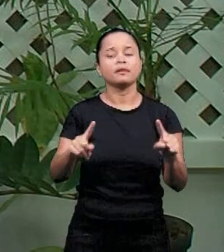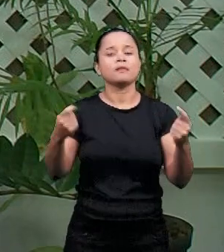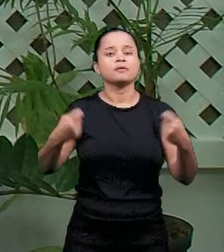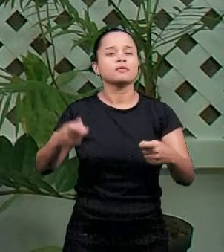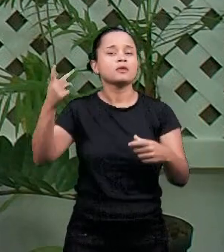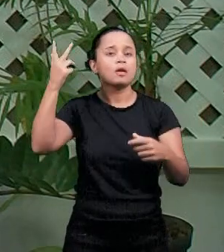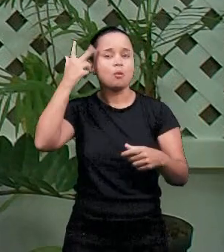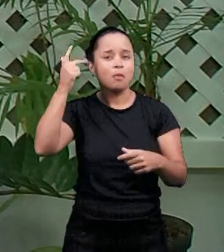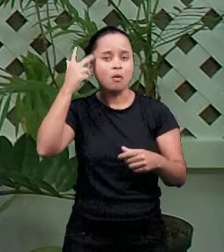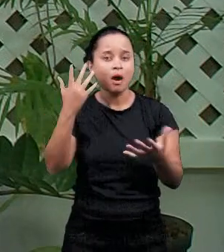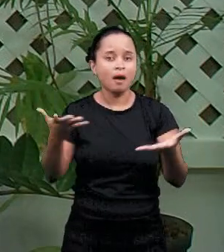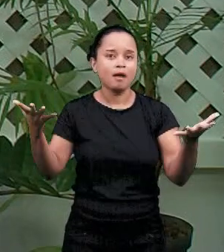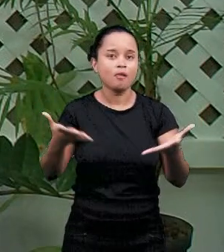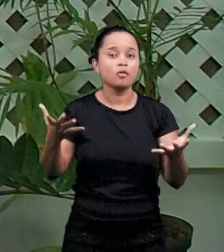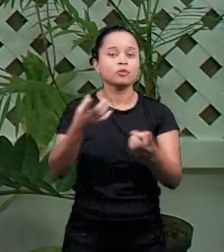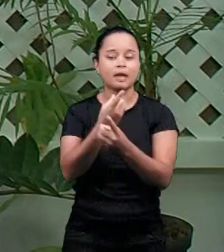l'Antichrist,